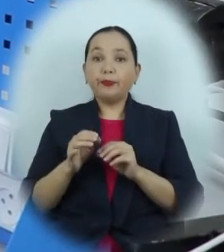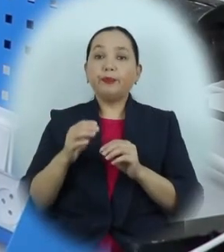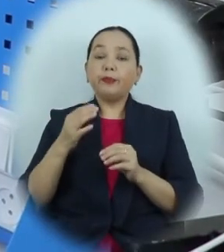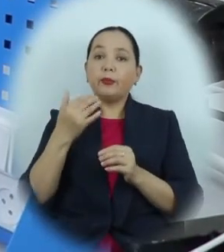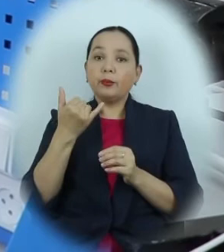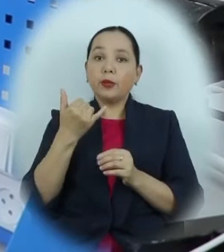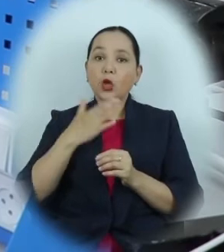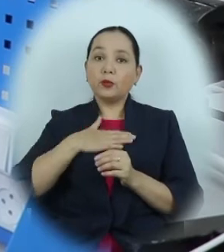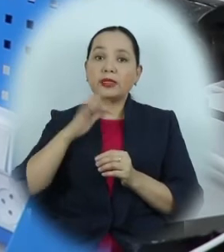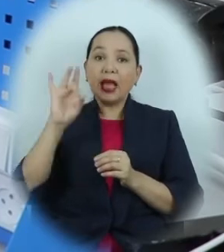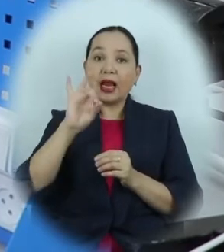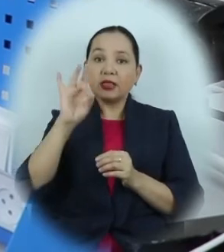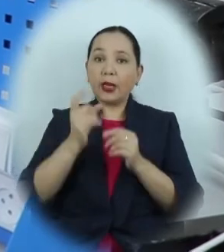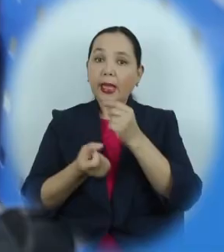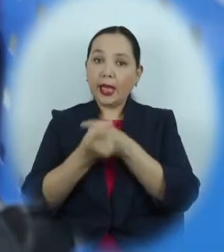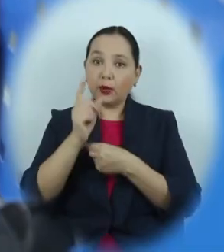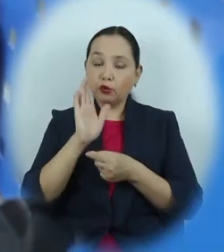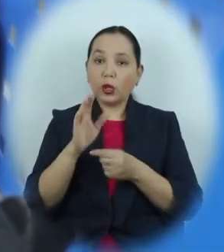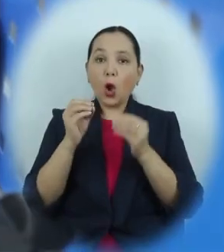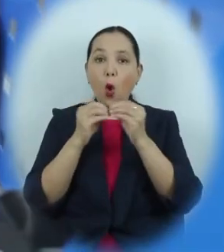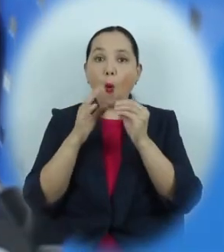bizga hozir razmerimizdan kelib chiqib